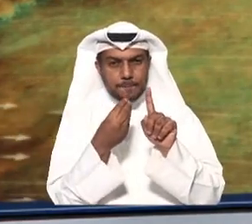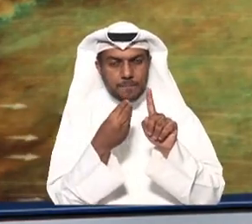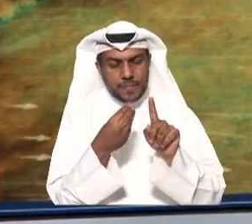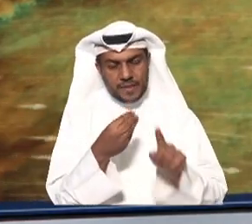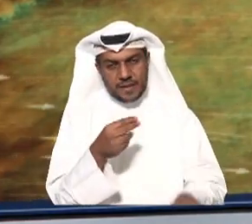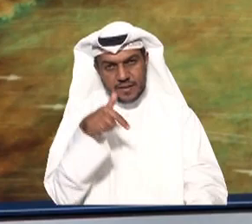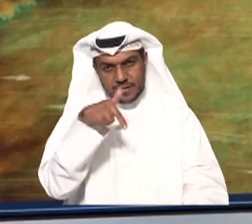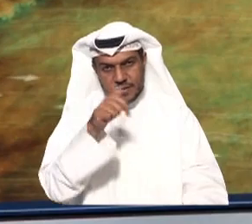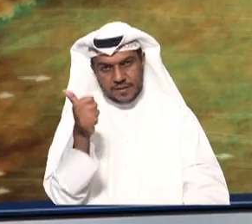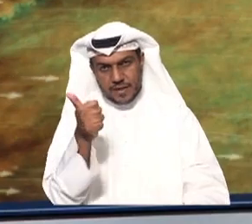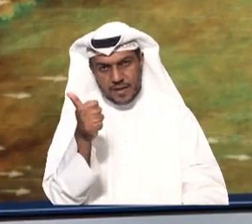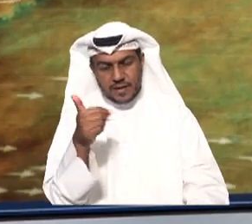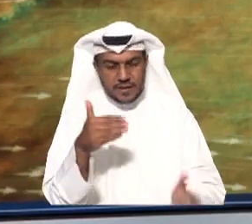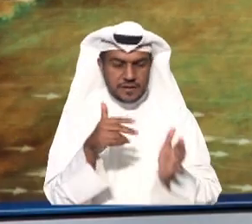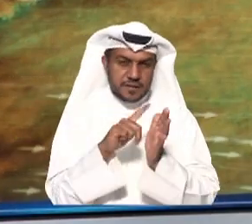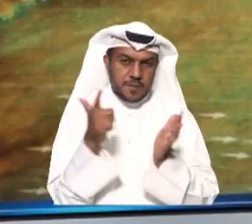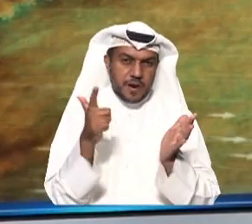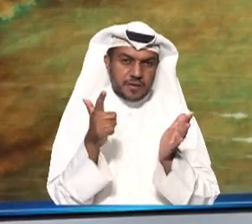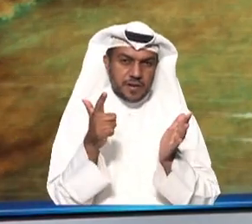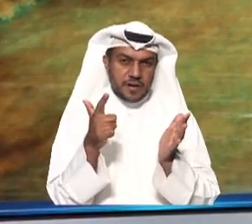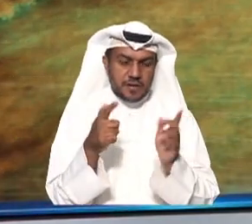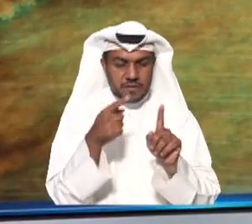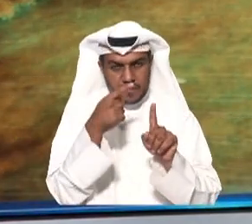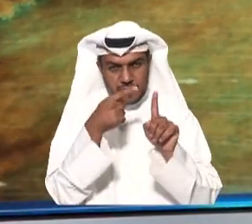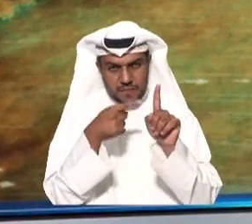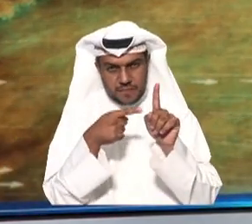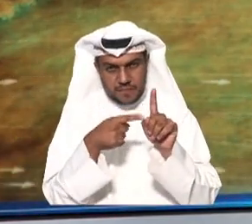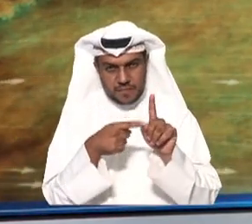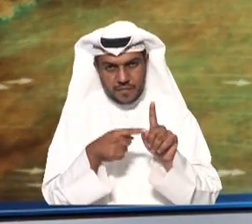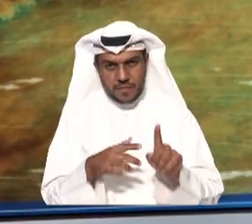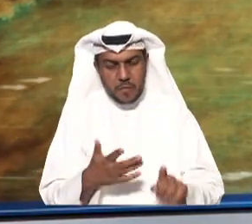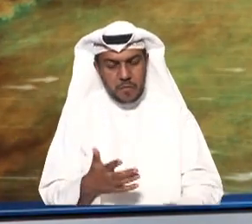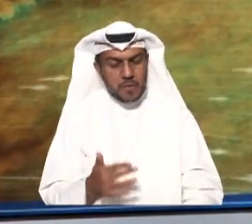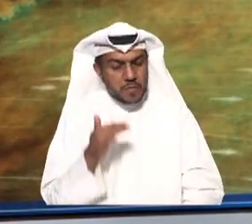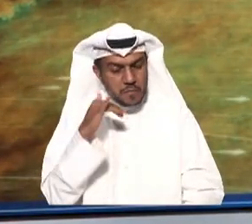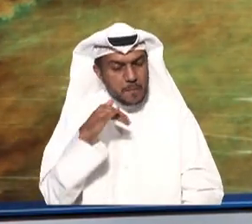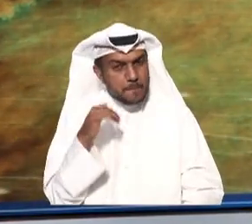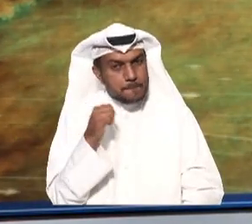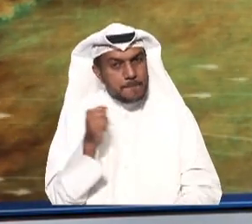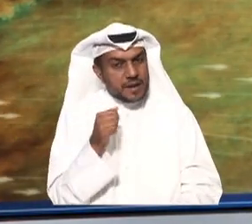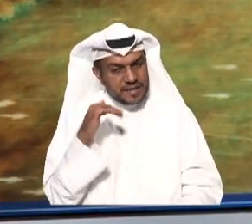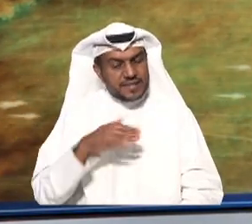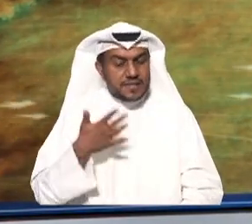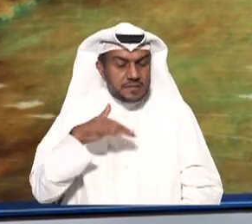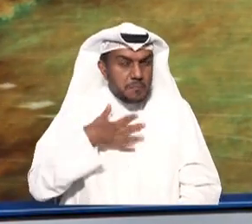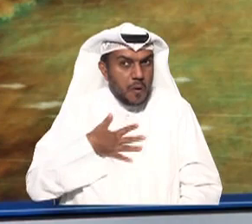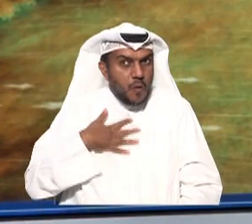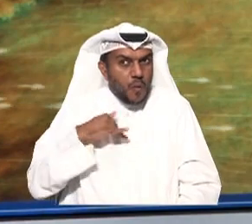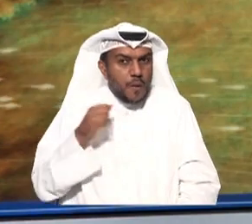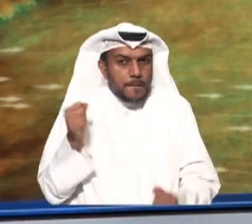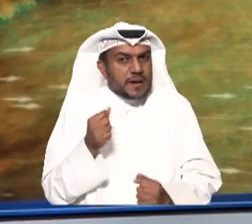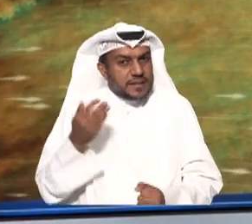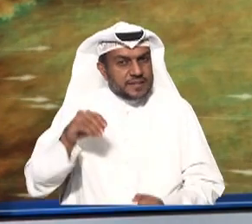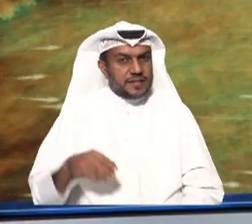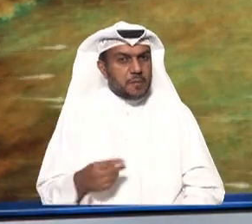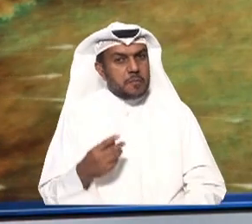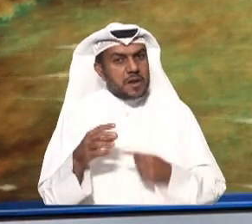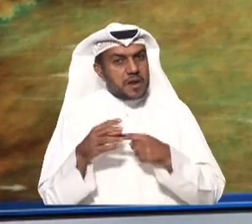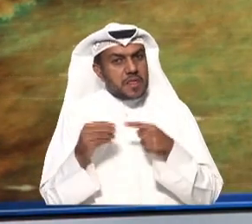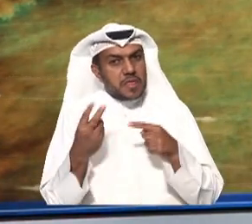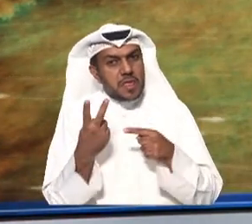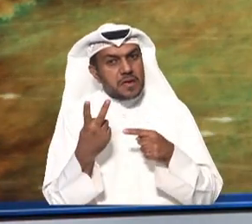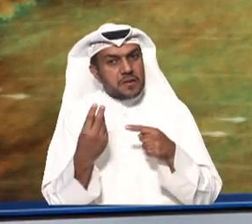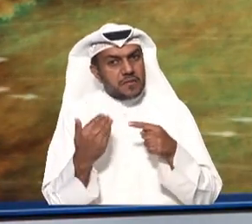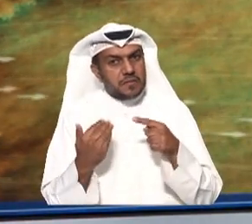بين 16 إلى 17 درجة مئوية، وأيضا الحرارة المحسوسة قد تكون أقل من هذه المعدلات بحول درجتين إلى 3